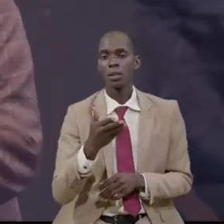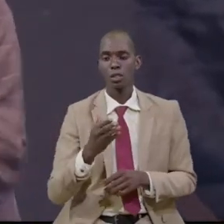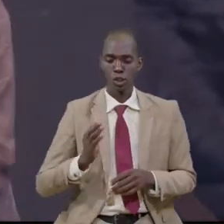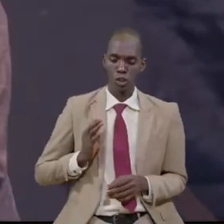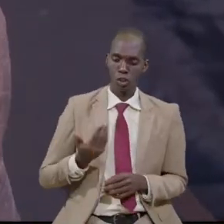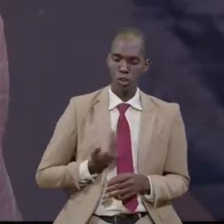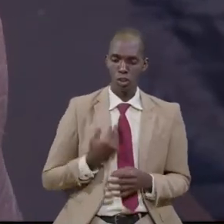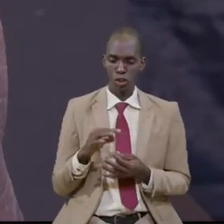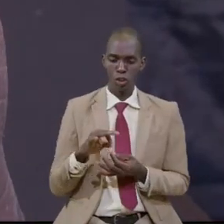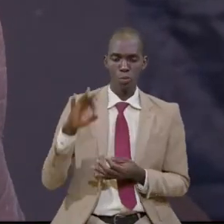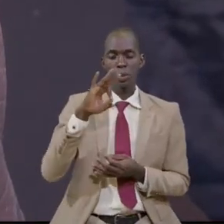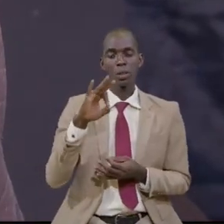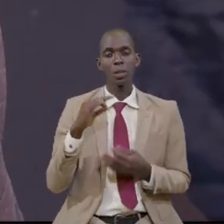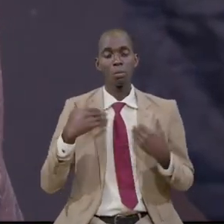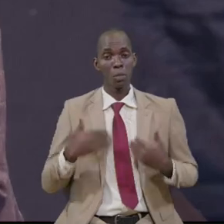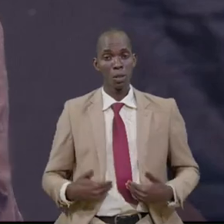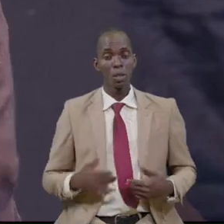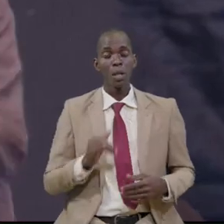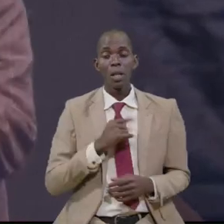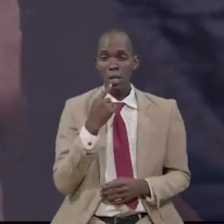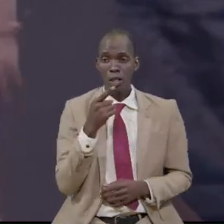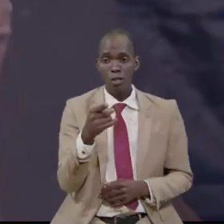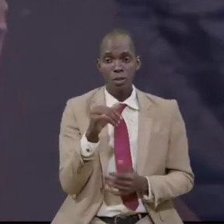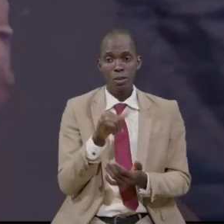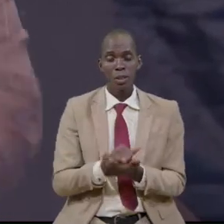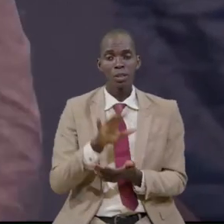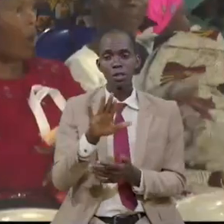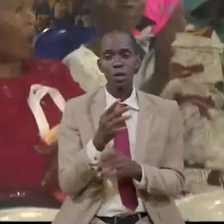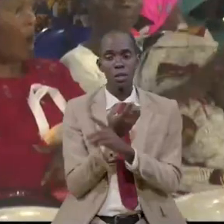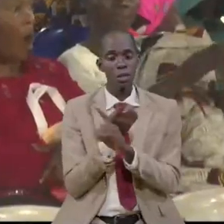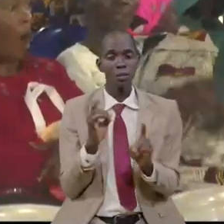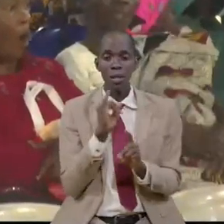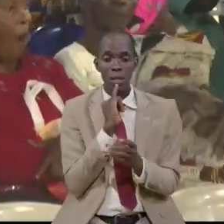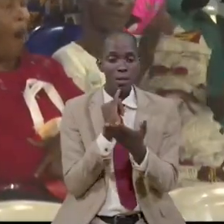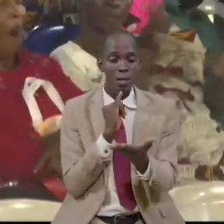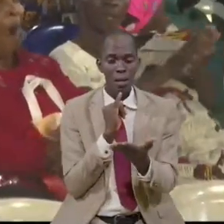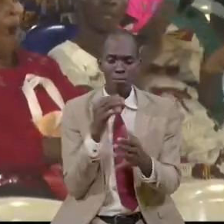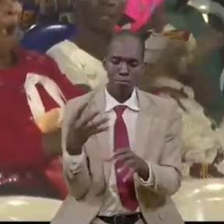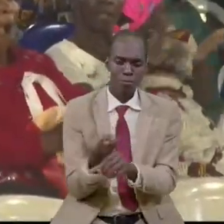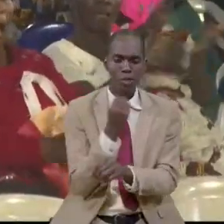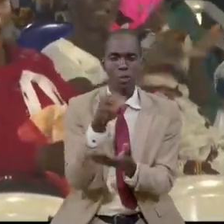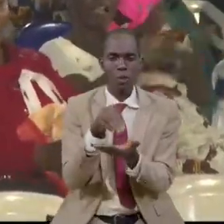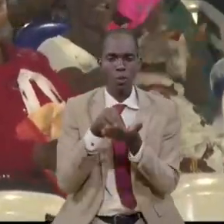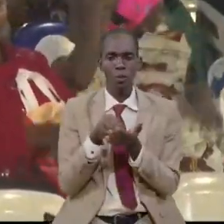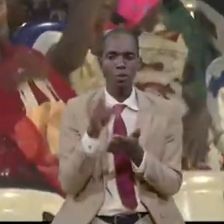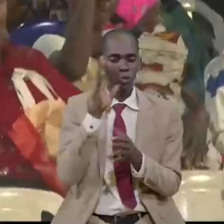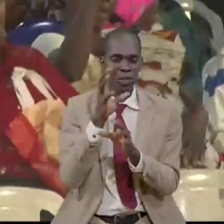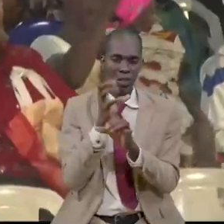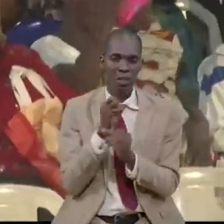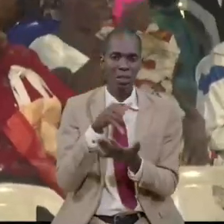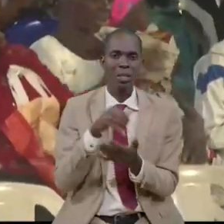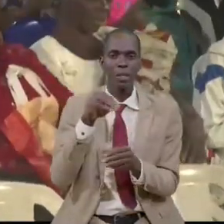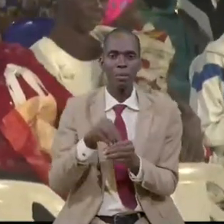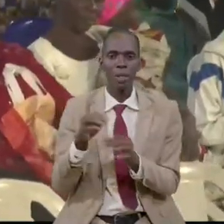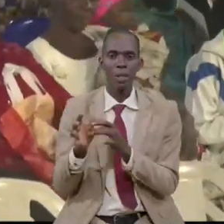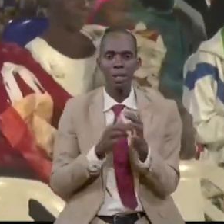corps, âme, esprit, je dis, votre salut est disponible. Prenez-le et vous l'aurez au nom